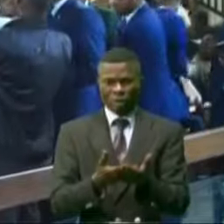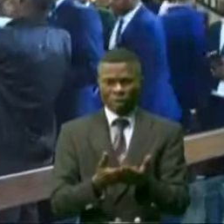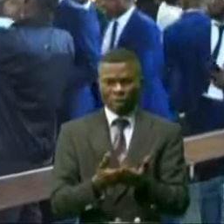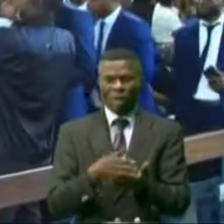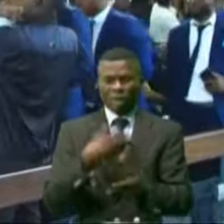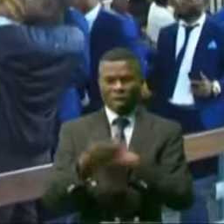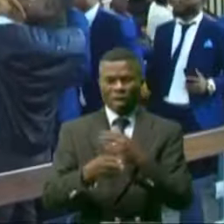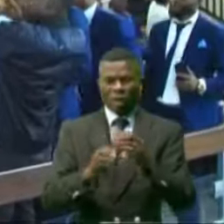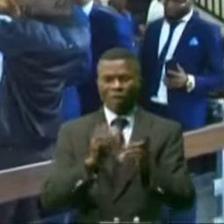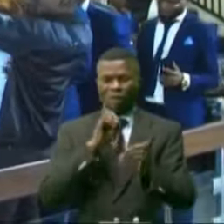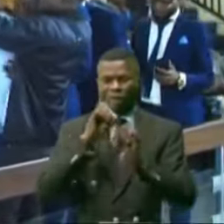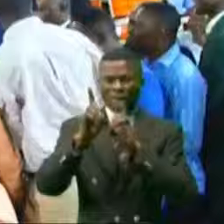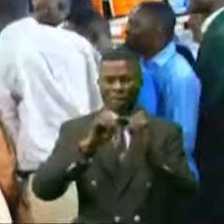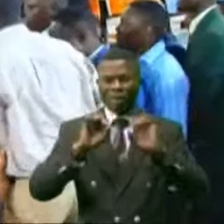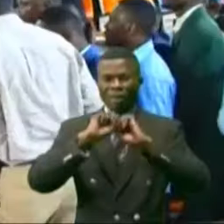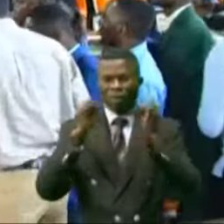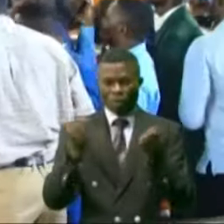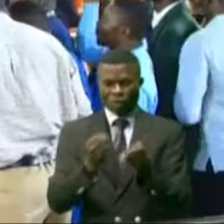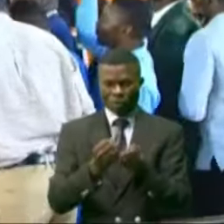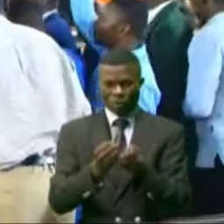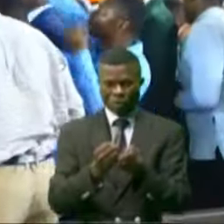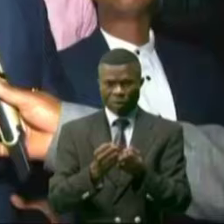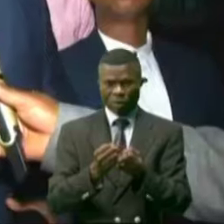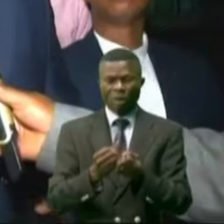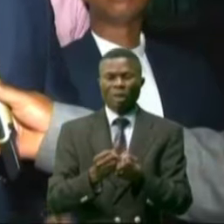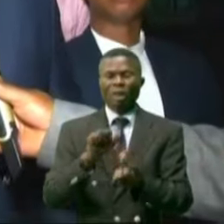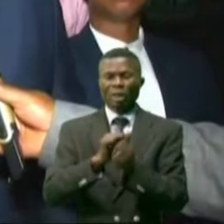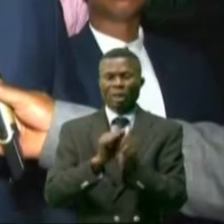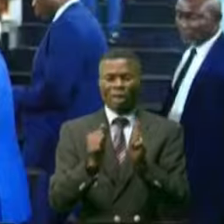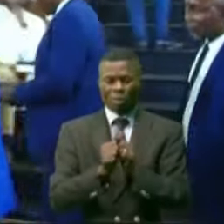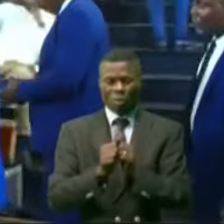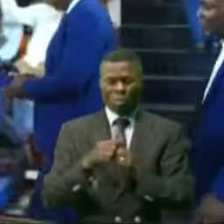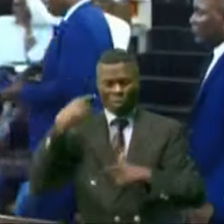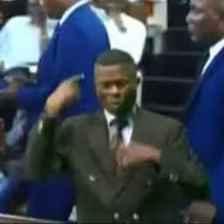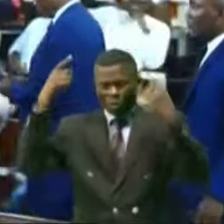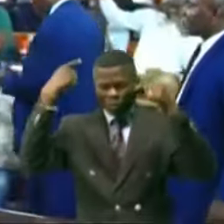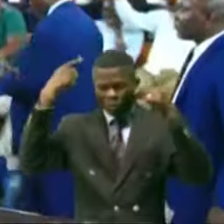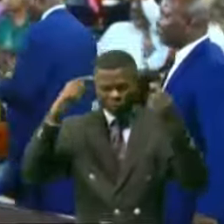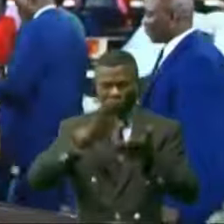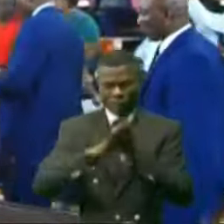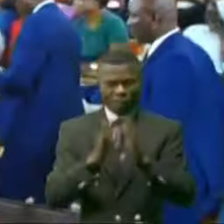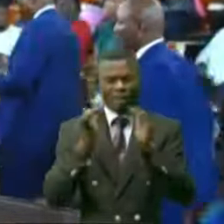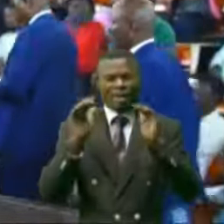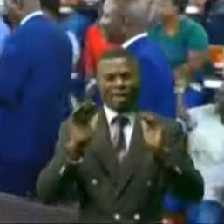dialogue social, ça fait à ce que les nerfs qui étaient tendus puissent être apaisés.